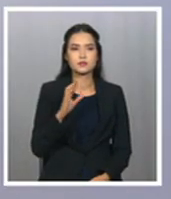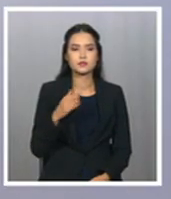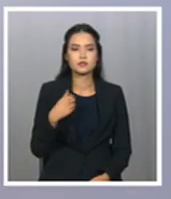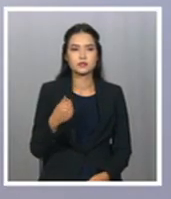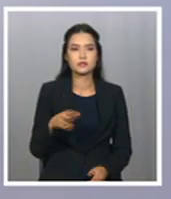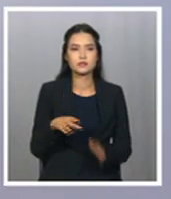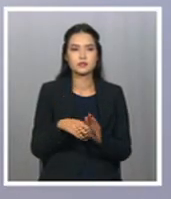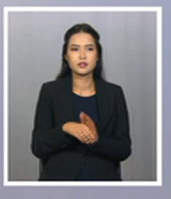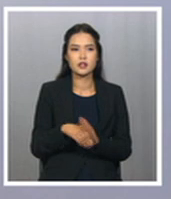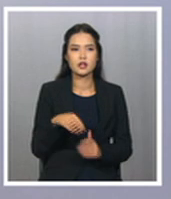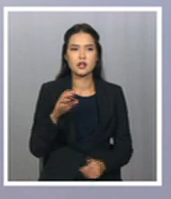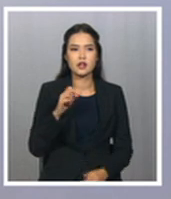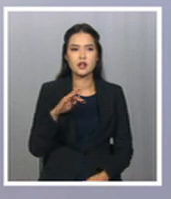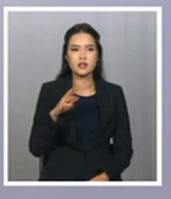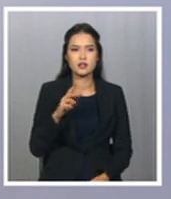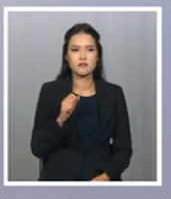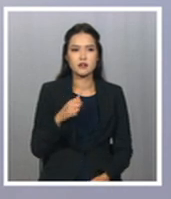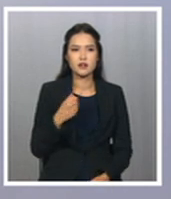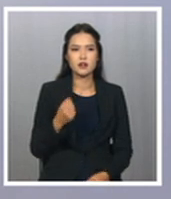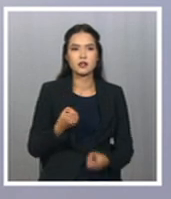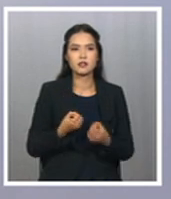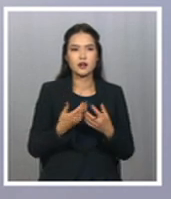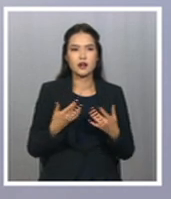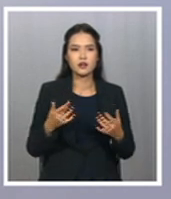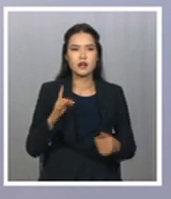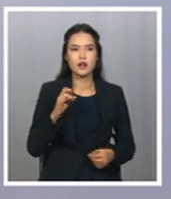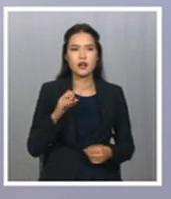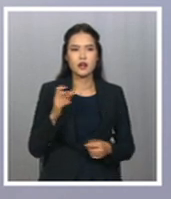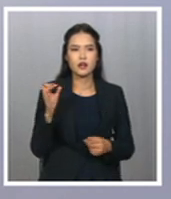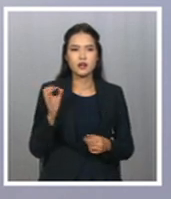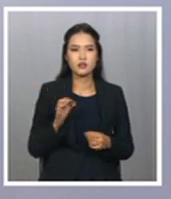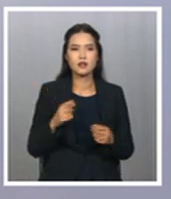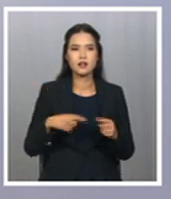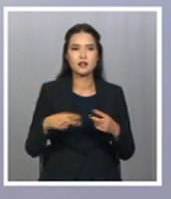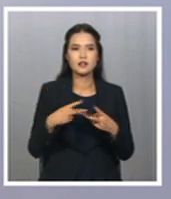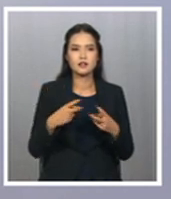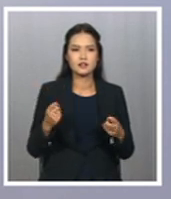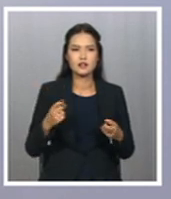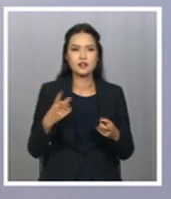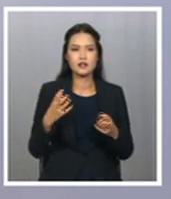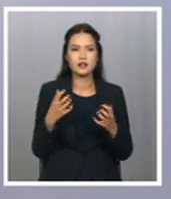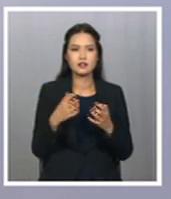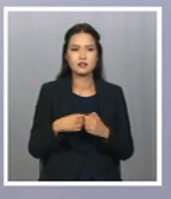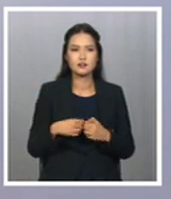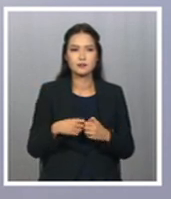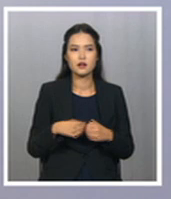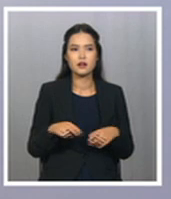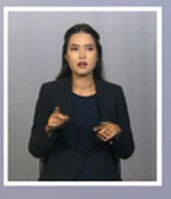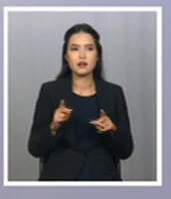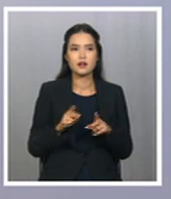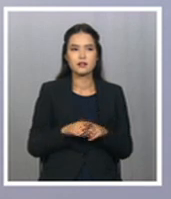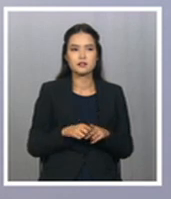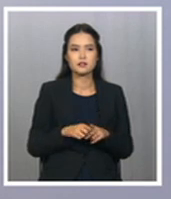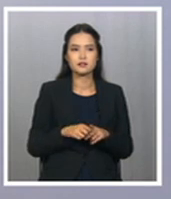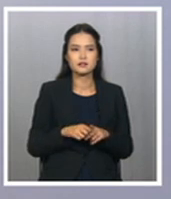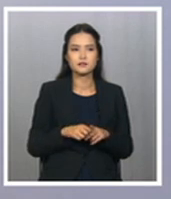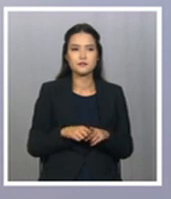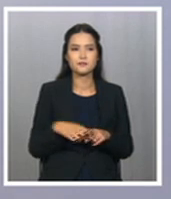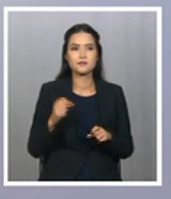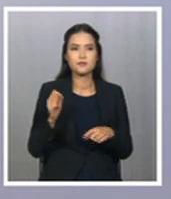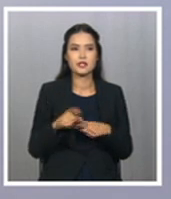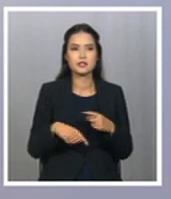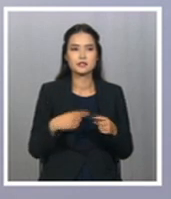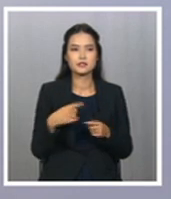альфаның қанша градусқа тең екенін табамыз. Дәл осы жолмен біз келесі